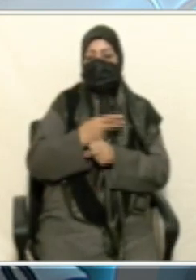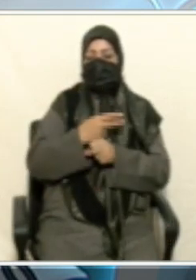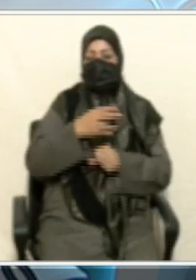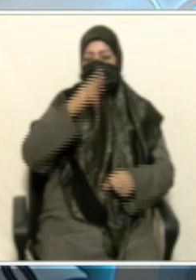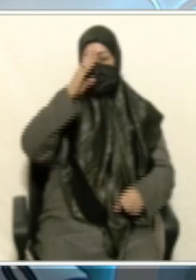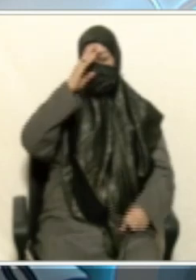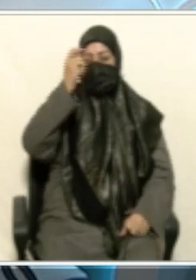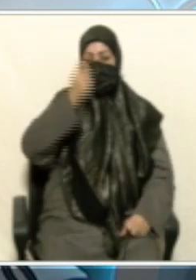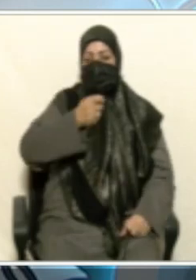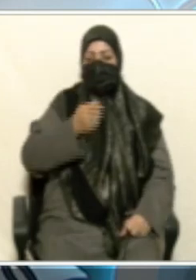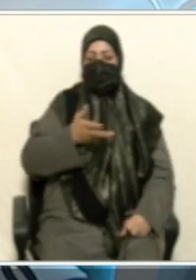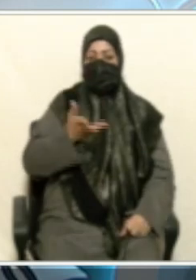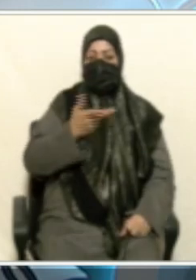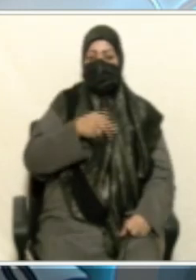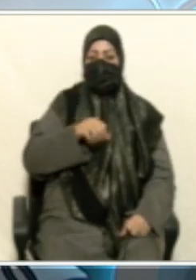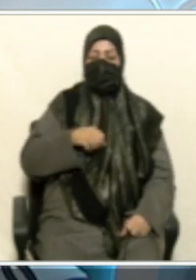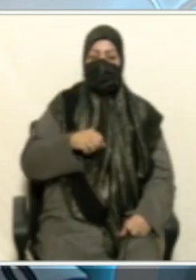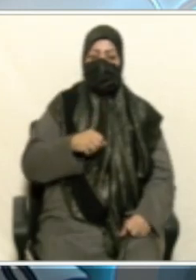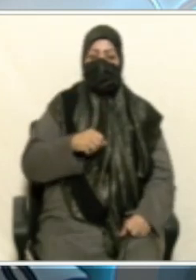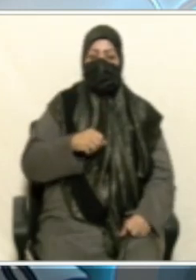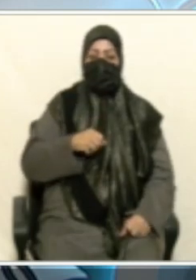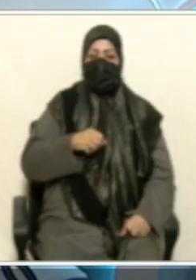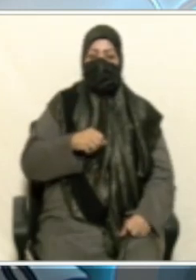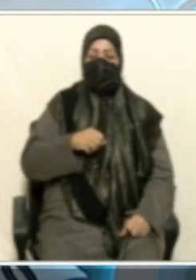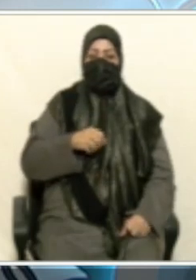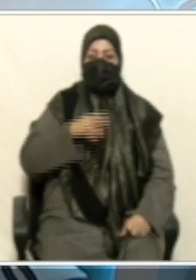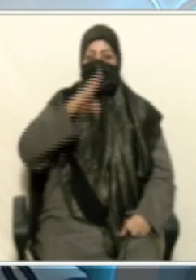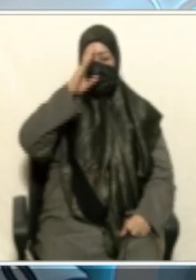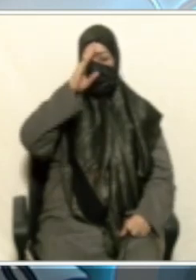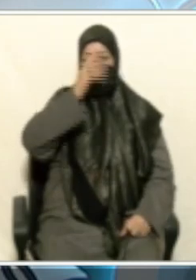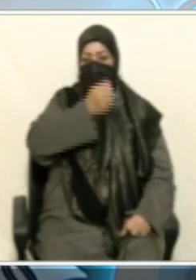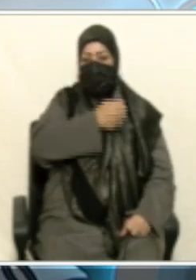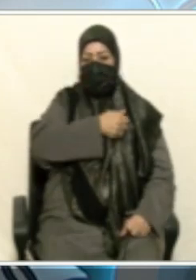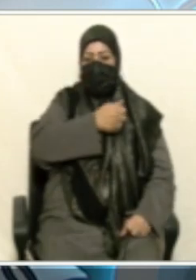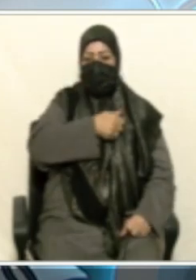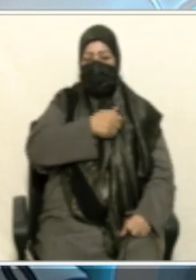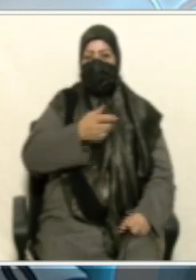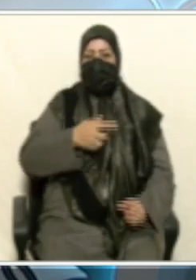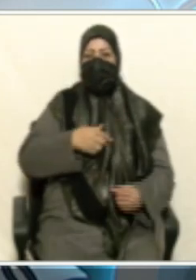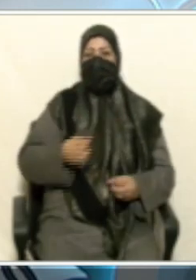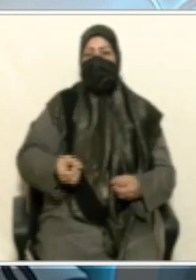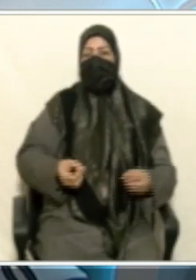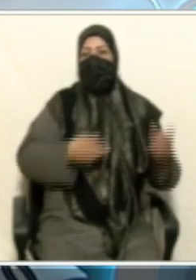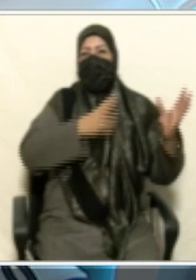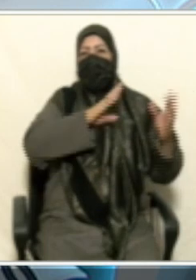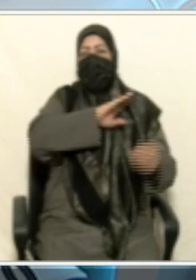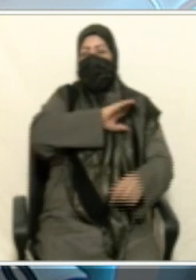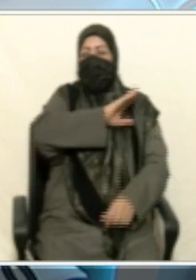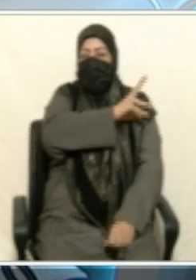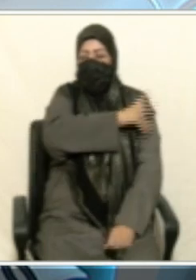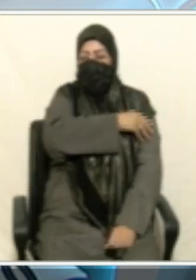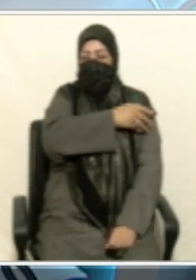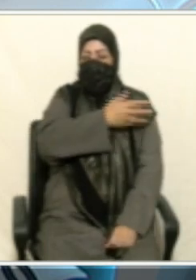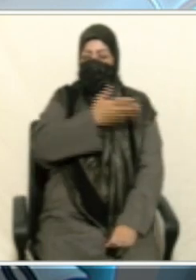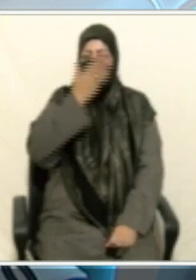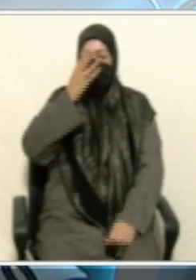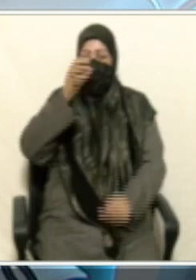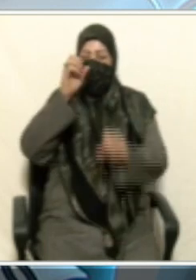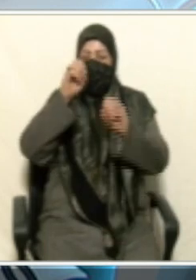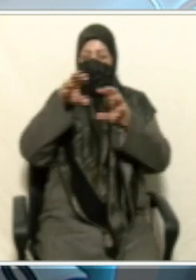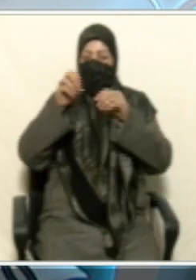اللهم انصر المجاهدين في غزه. امين امين يا رب. بارك الله فيك. وفيك بارك. صار نقاش، صار